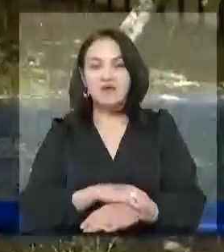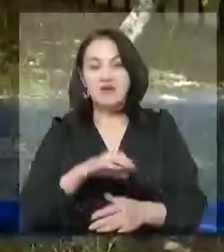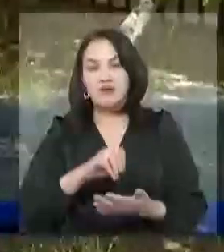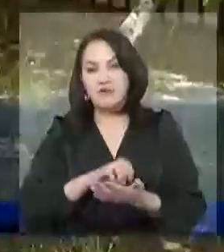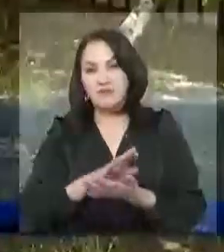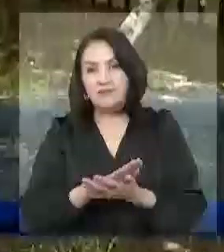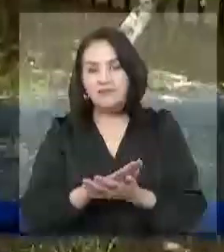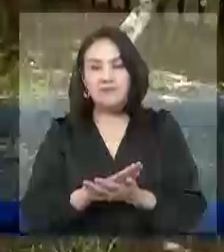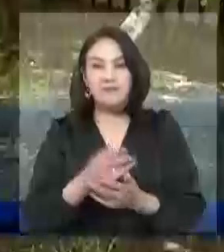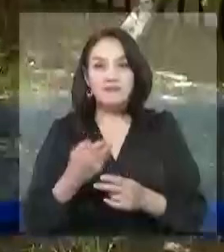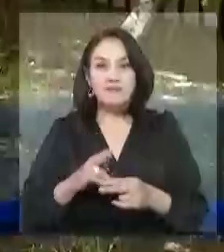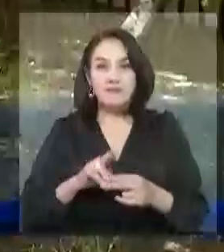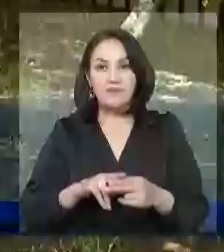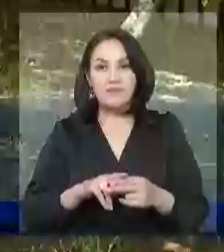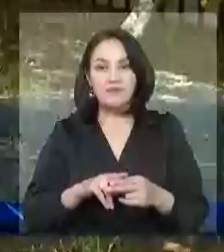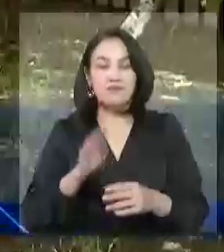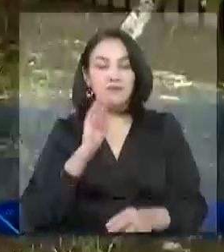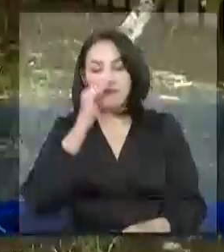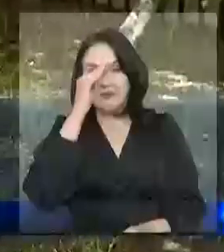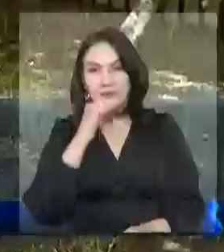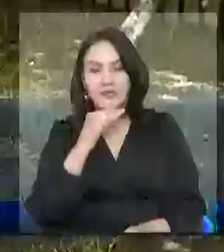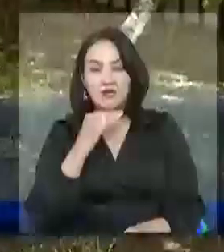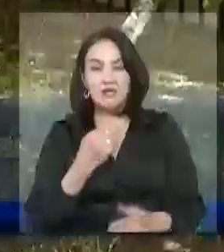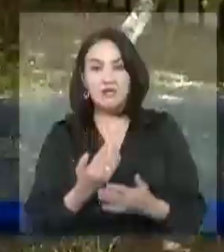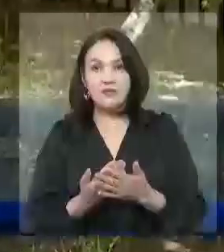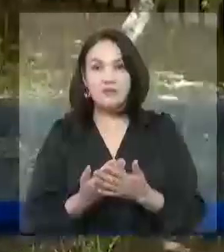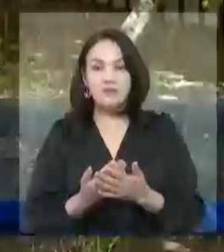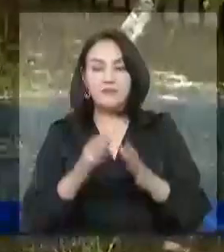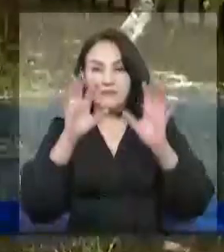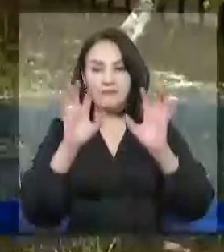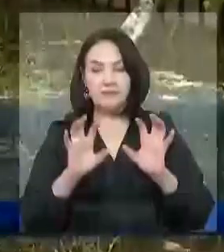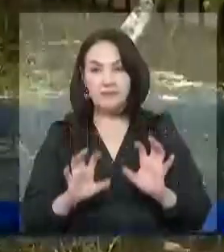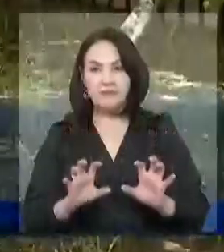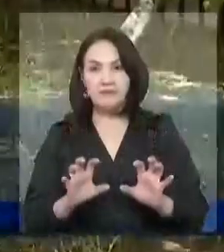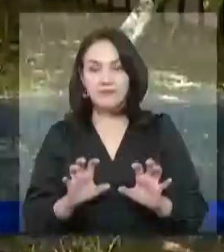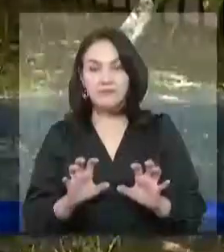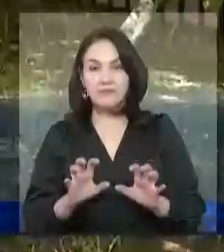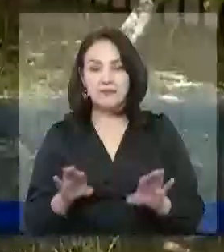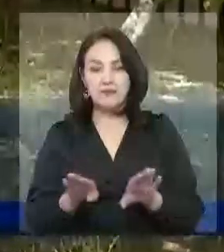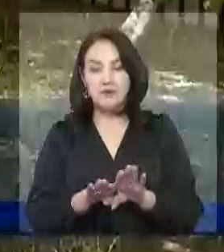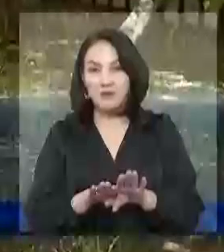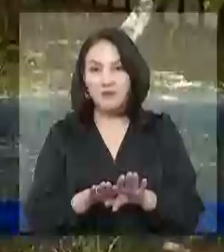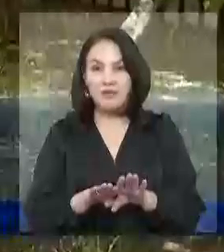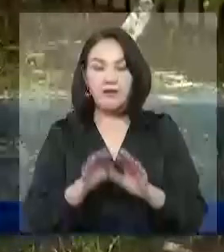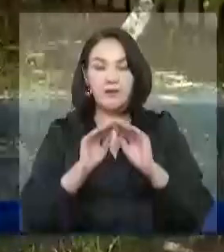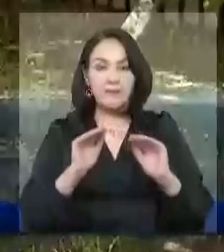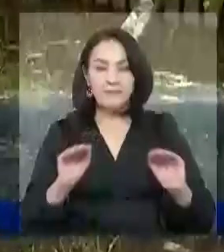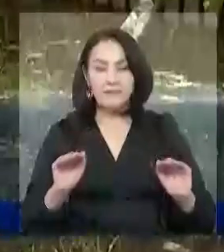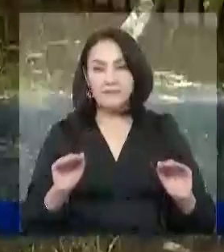Сол себепті осы ата-аналарын, осы заңды өкілдерін осы